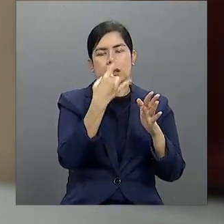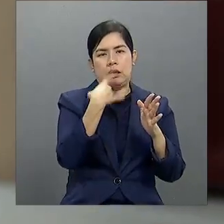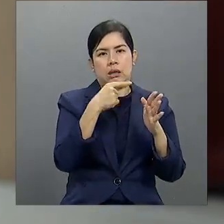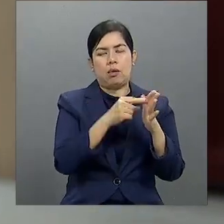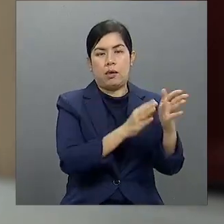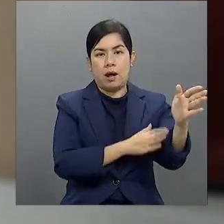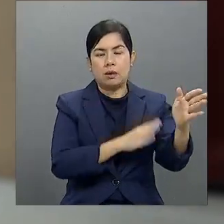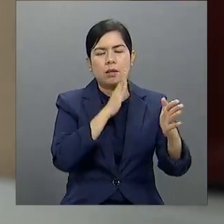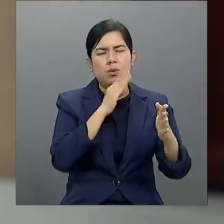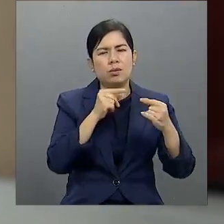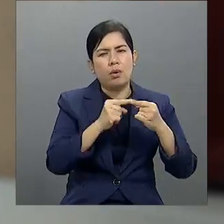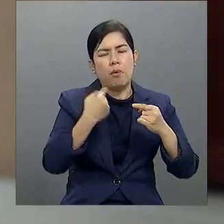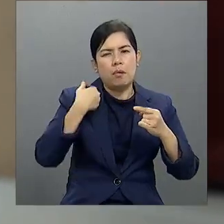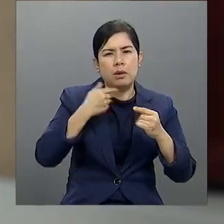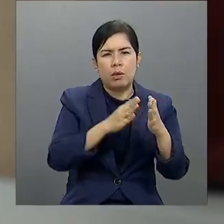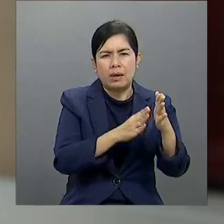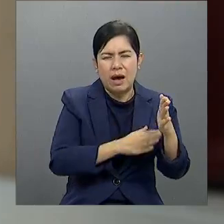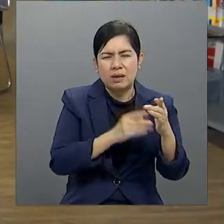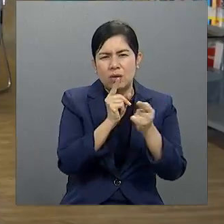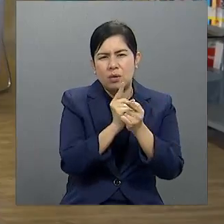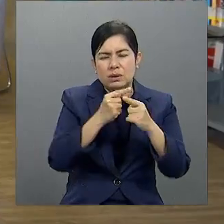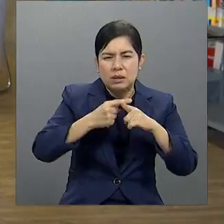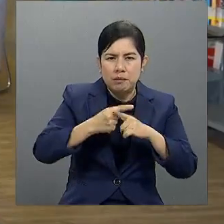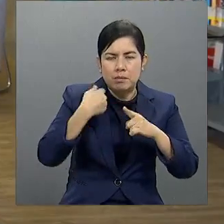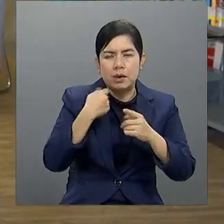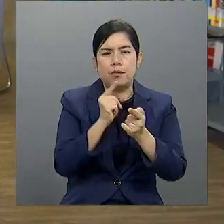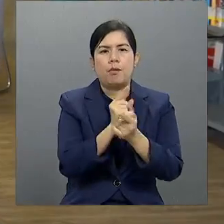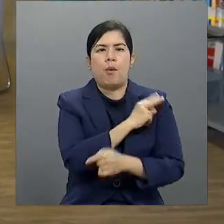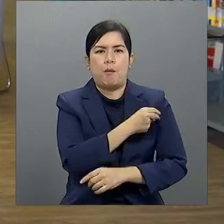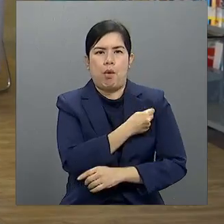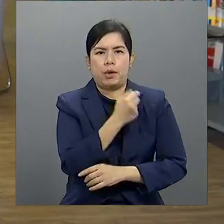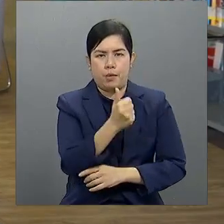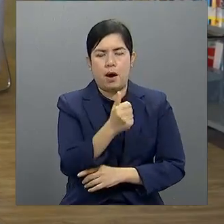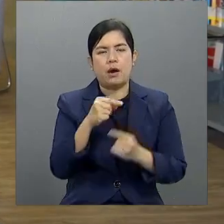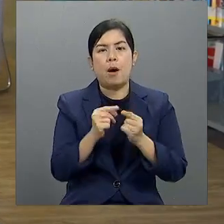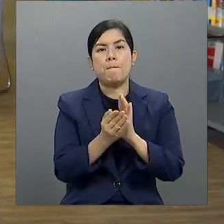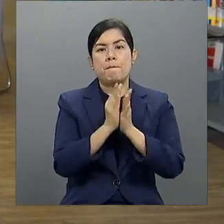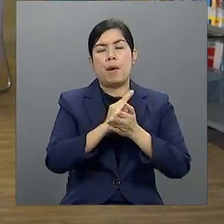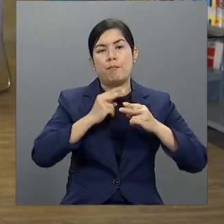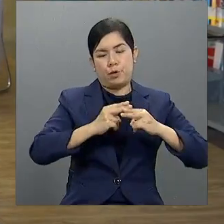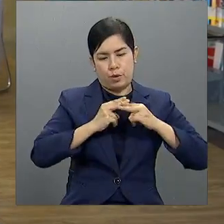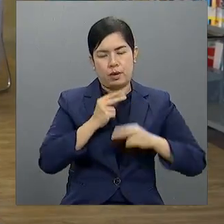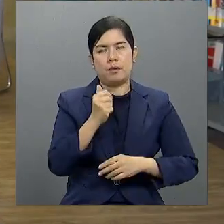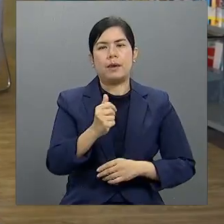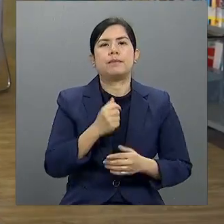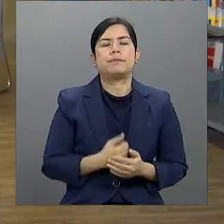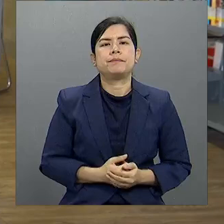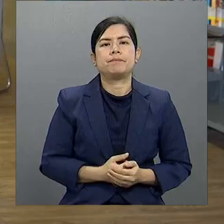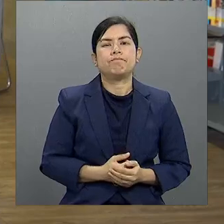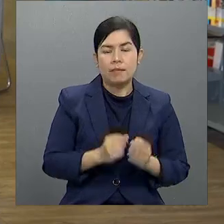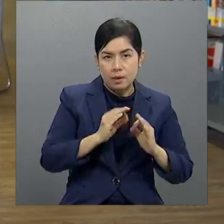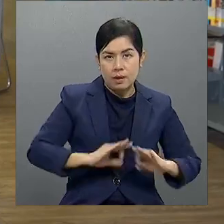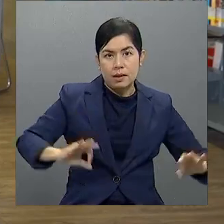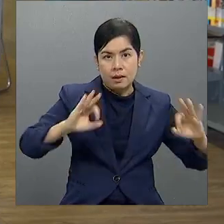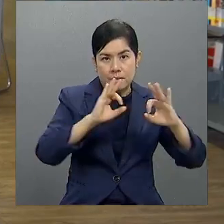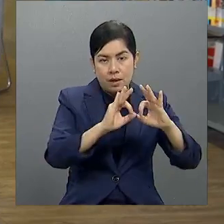คะแล้วก็การปรับพฤติกรรมเป็นสิ่งที่ดีที่สุดนะคะ คุณผู้ชมครับอย่างที่คุณหมอได้บอกไว้นะครับว่าจริงๆแล้วหลักๆที่คุยกันมาเนี่ยคุณผู้ชมจับใจความได้เล